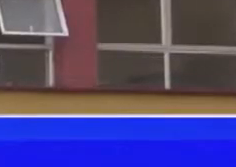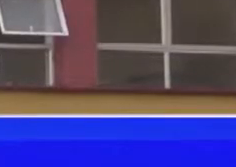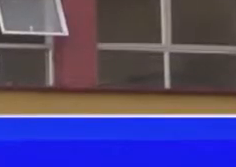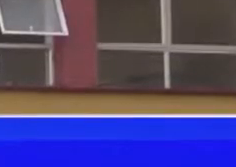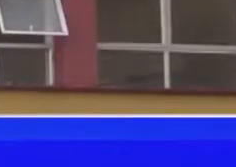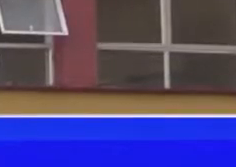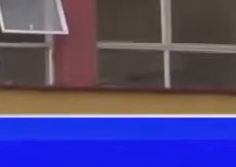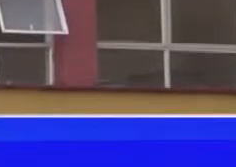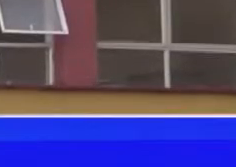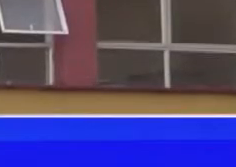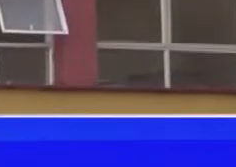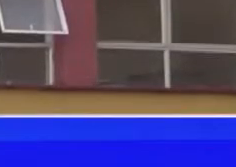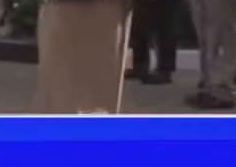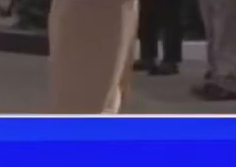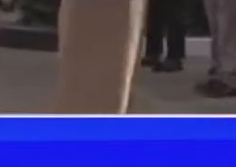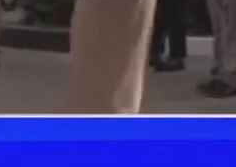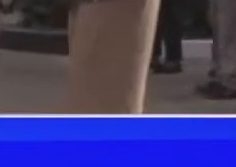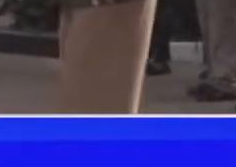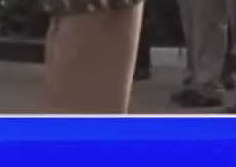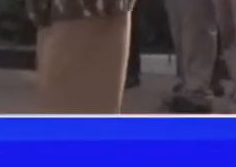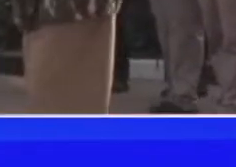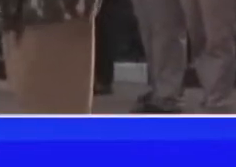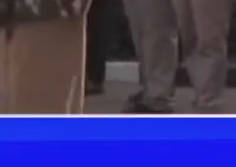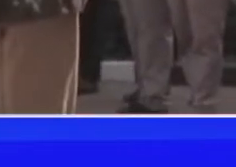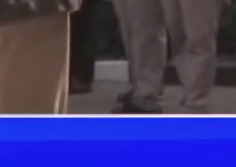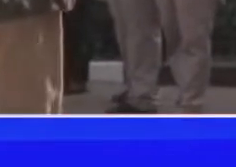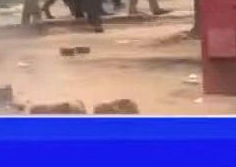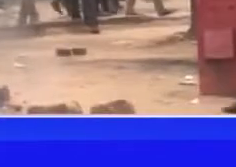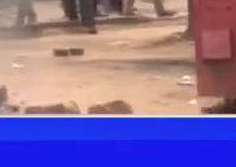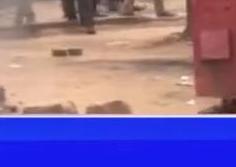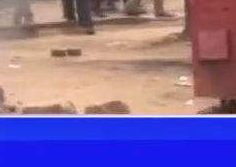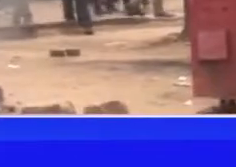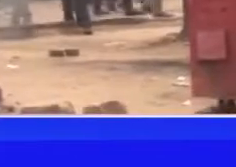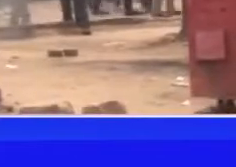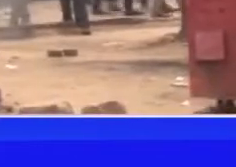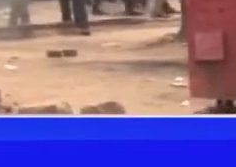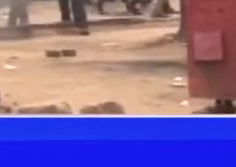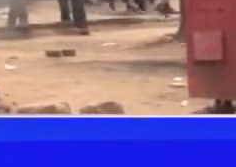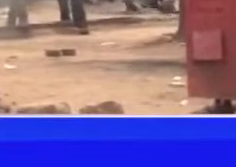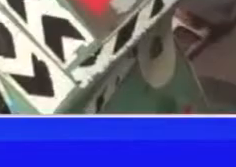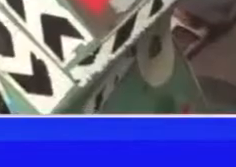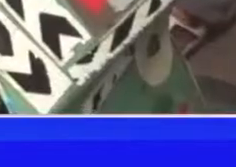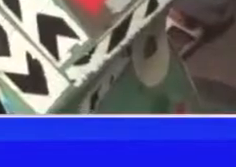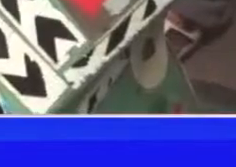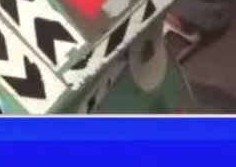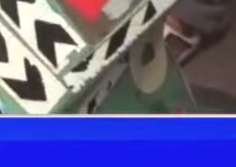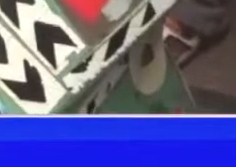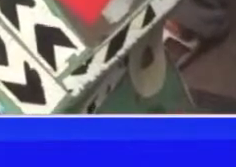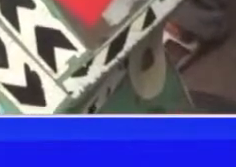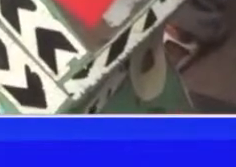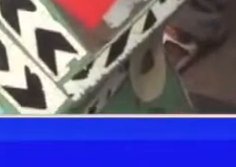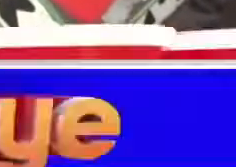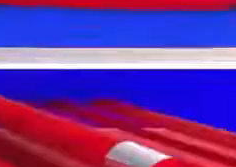County commissioner wa Makueni Mohamed Mahalim kumia ukani umuvyu kwi ngalisi ya kinatua Saku.